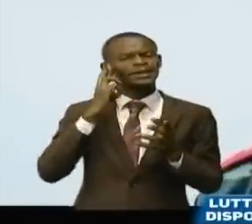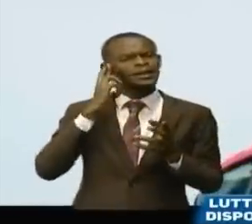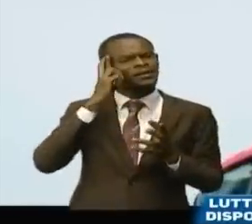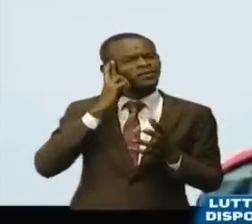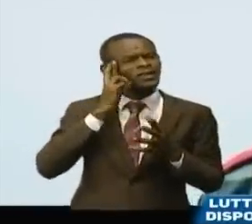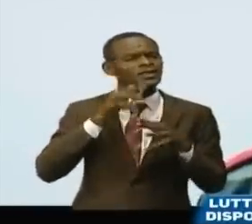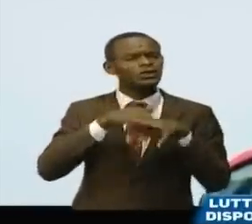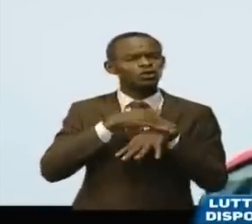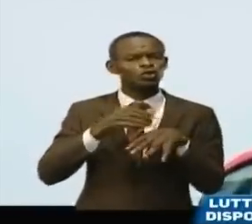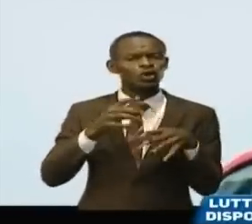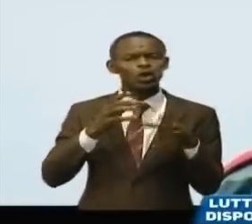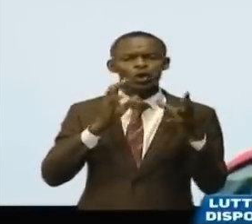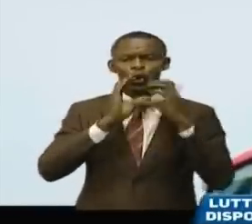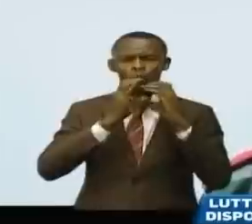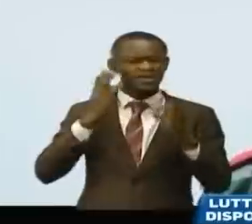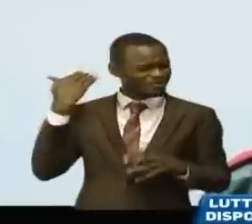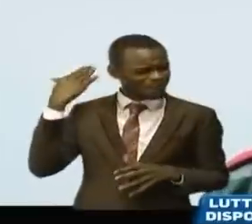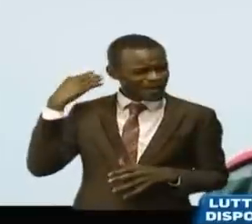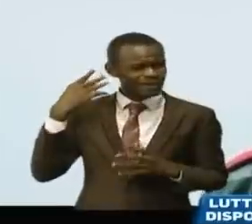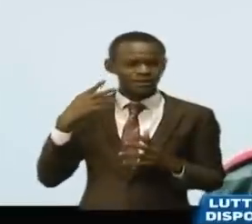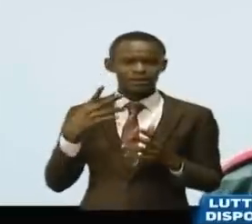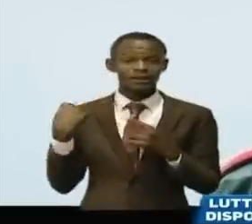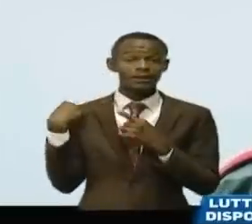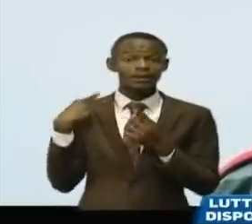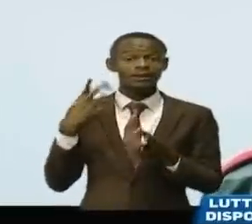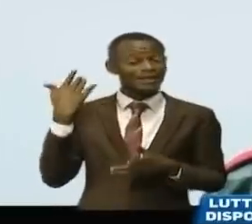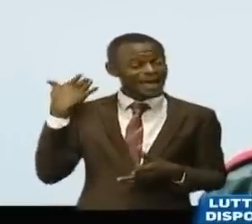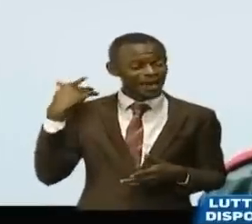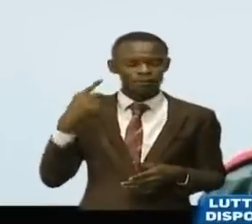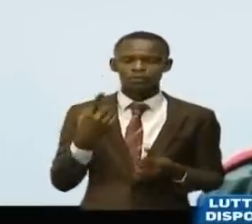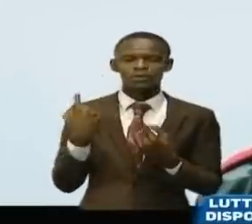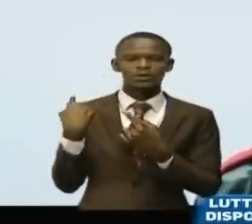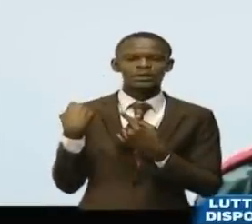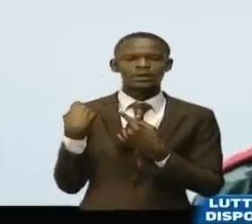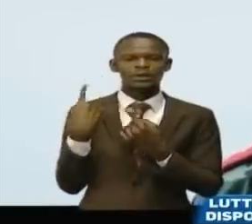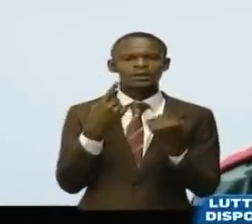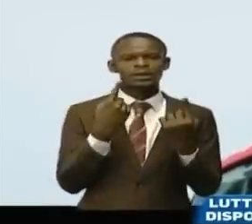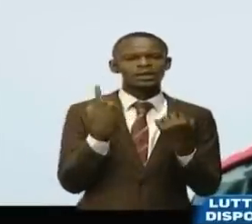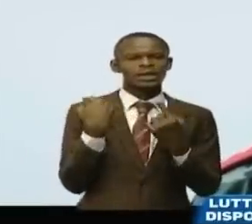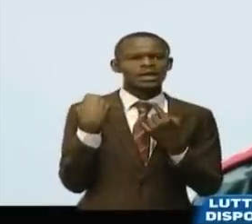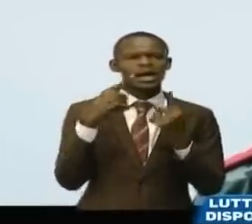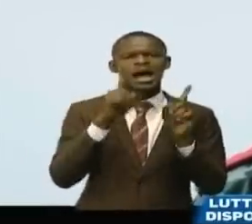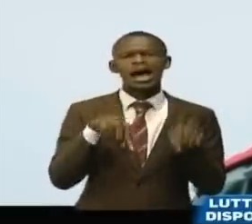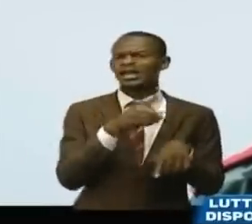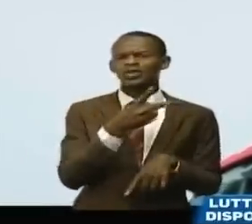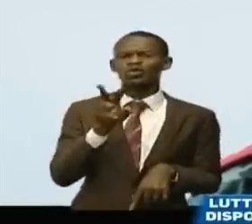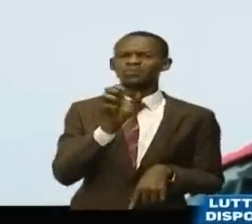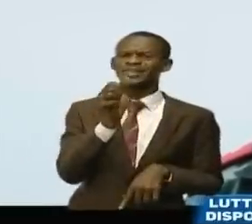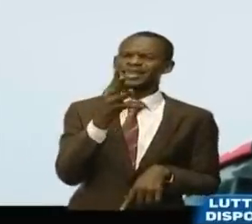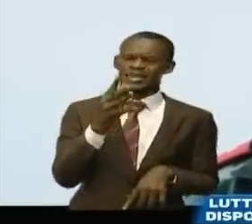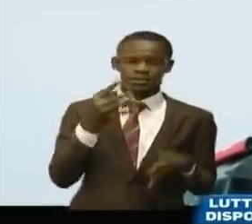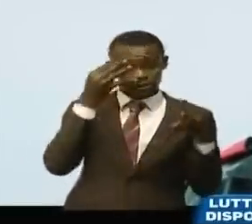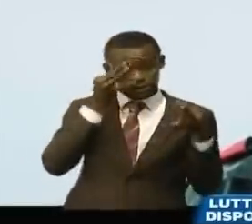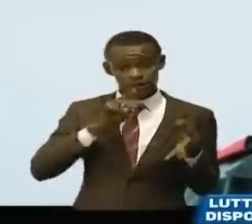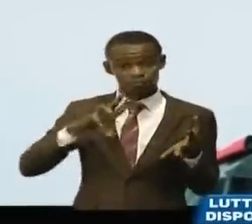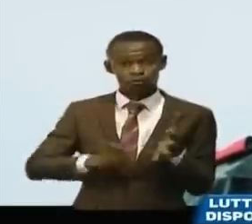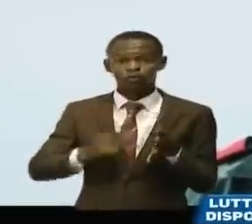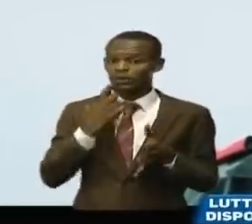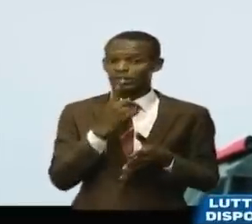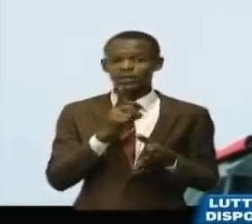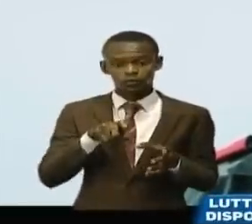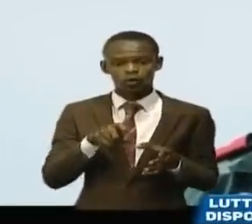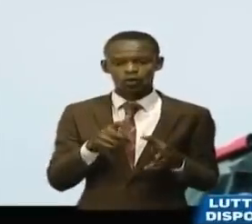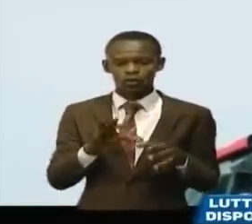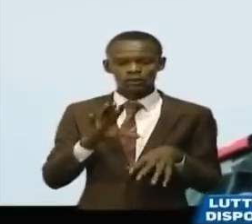2013 entre le gouvernement de la République et les Nations Unies à ce qui concerne la lutte contre les violences sexuelles, lequel